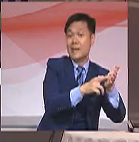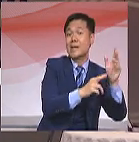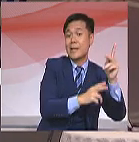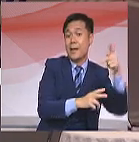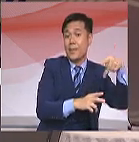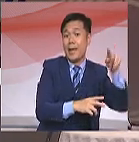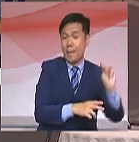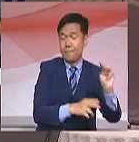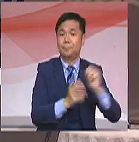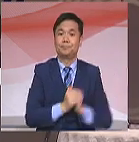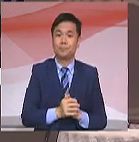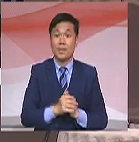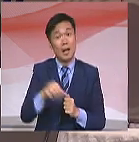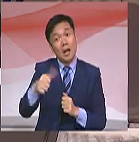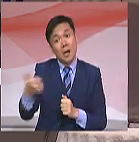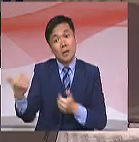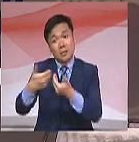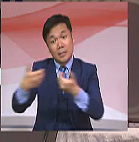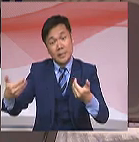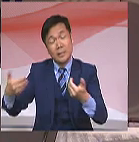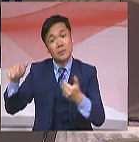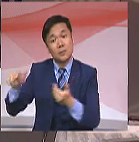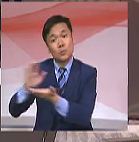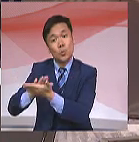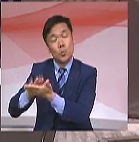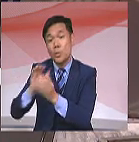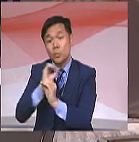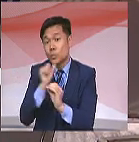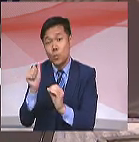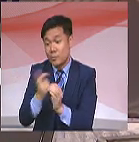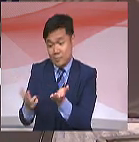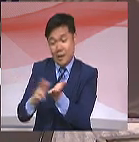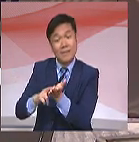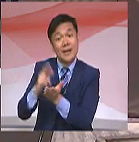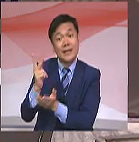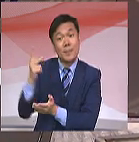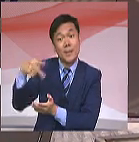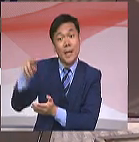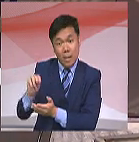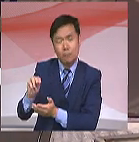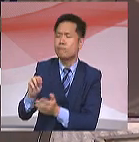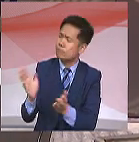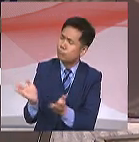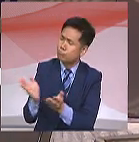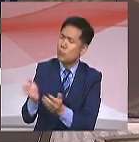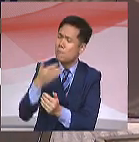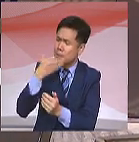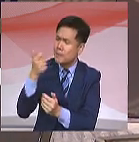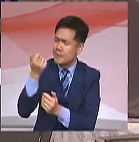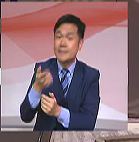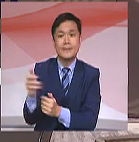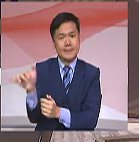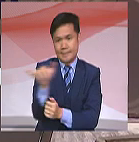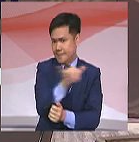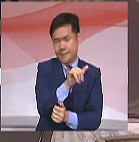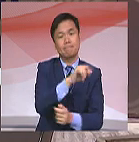Untuk sekolah yang tidak berdaftar dengan KPM pula, mereka disaran untuk turut mengikuti tarikh ini dan